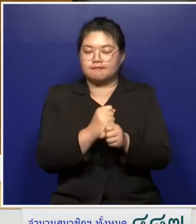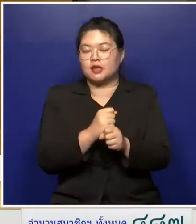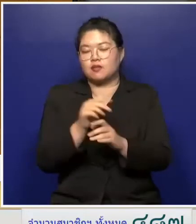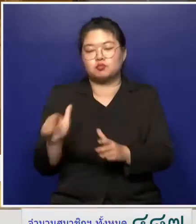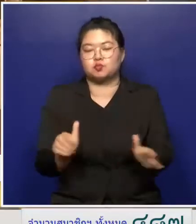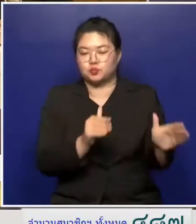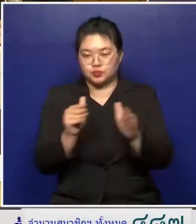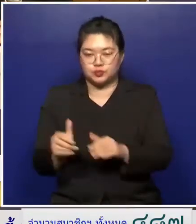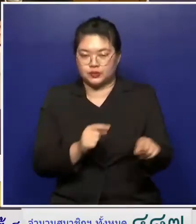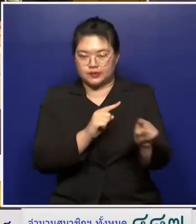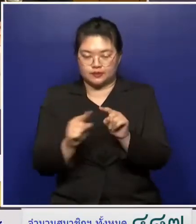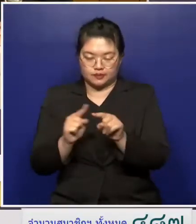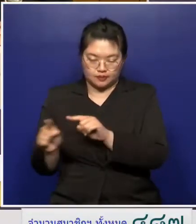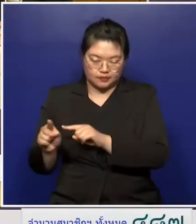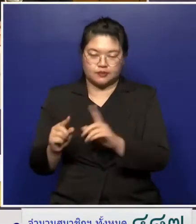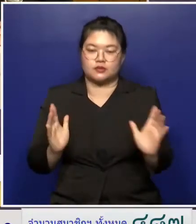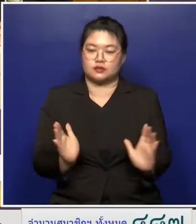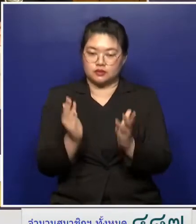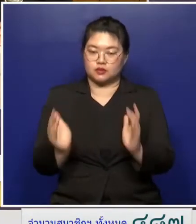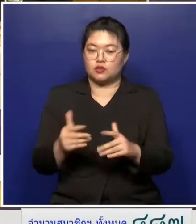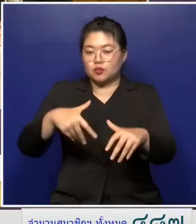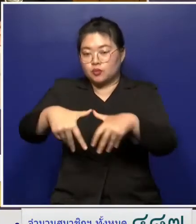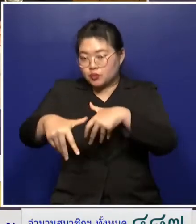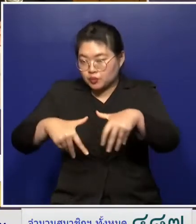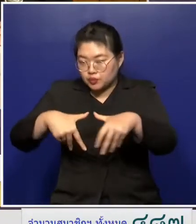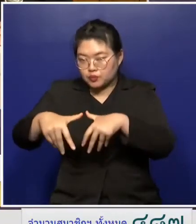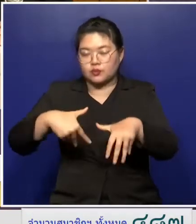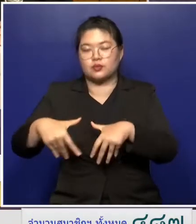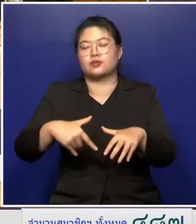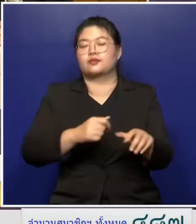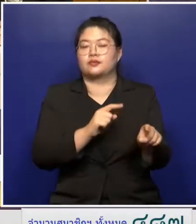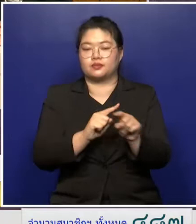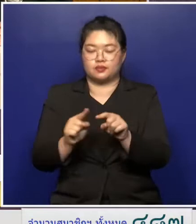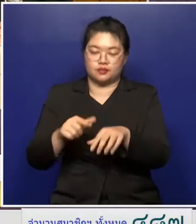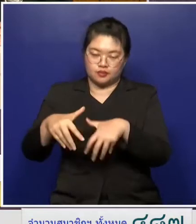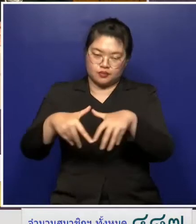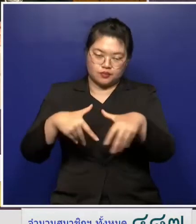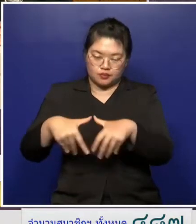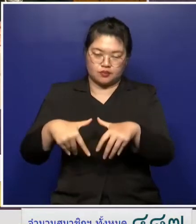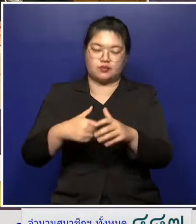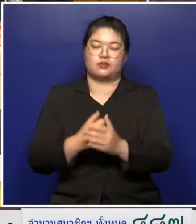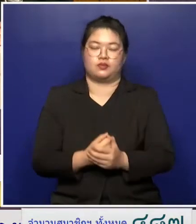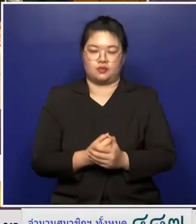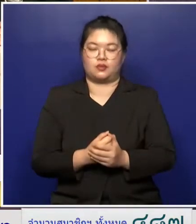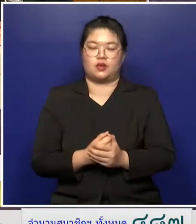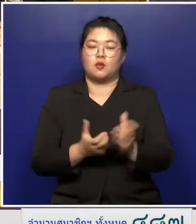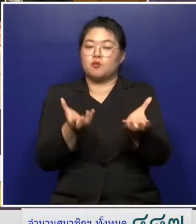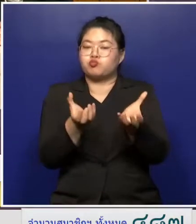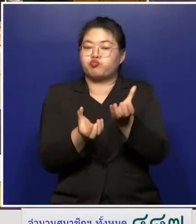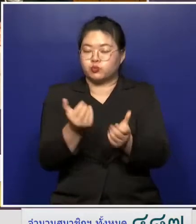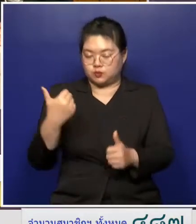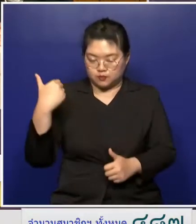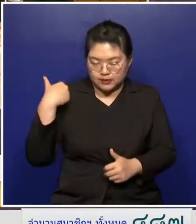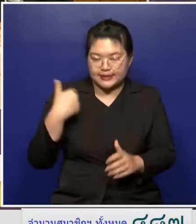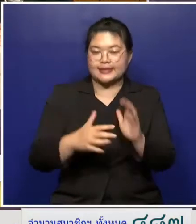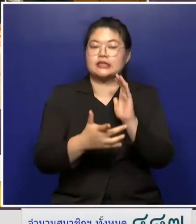ต่ๆ ได้และ็ส่เสริมให้ประชาชนทกภาคส่นสามารถเข้าถึงการอำนวยคิธัม ผ่านทางเทคโโยีส